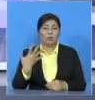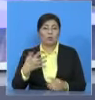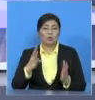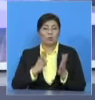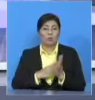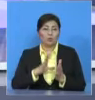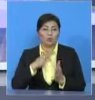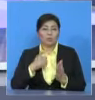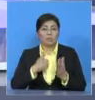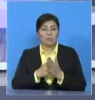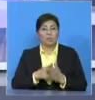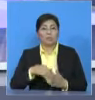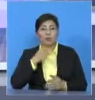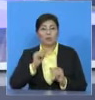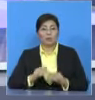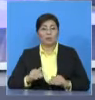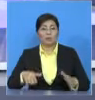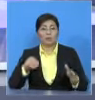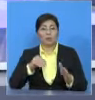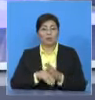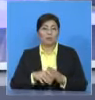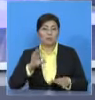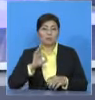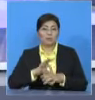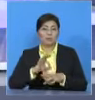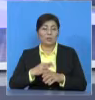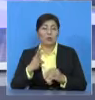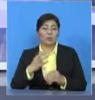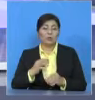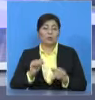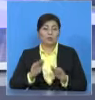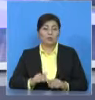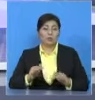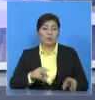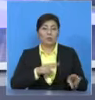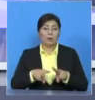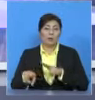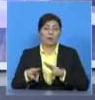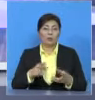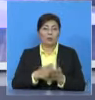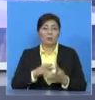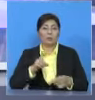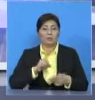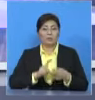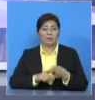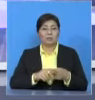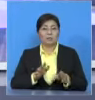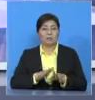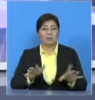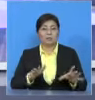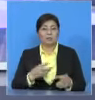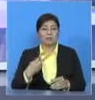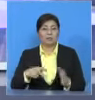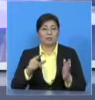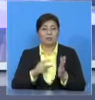жас аралығындағы ересек адамдар. Оған қоса вирусқа шалдыққан 400-дей бала бақылауда. Жұқпалы ауру белең алғалы 27